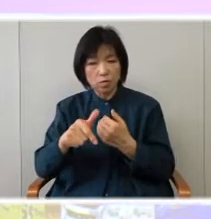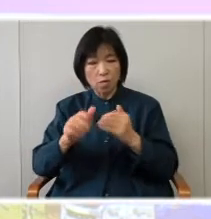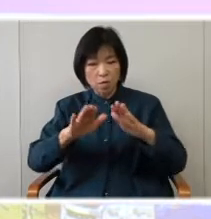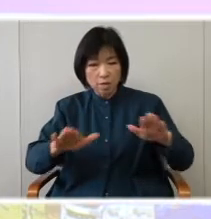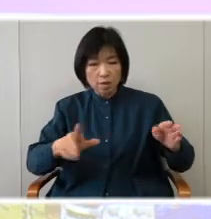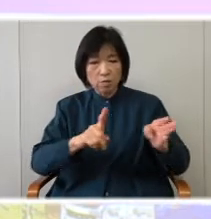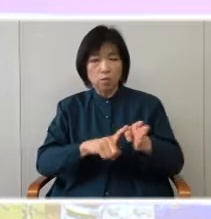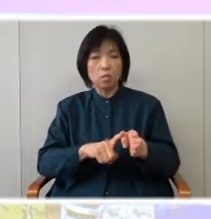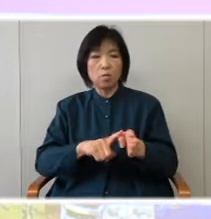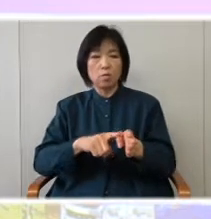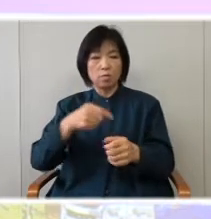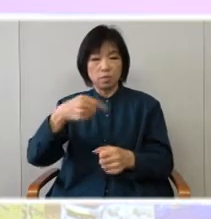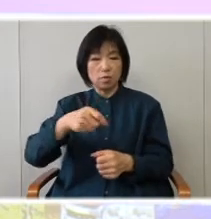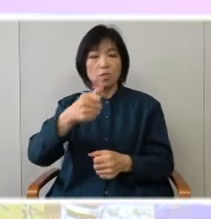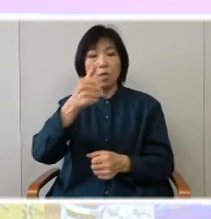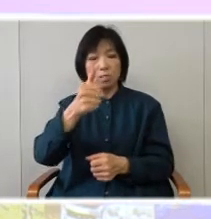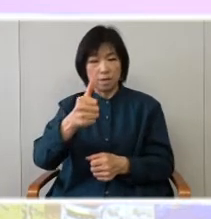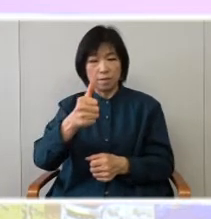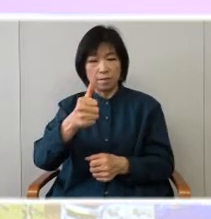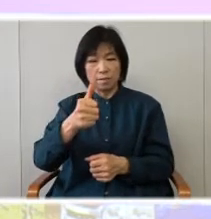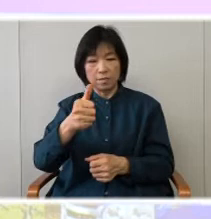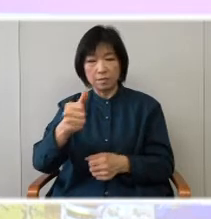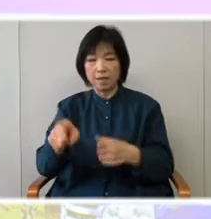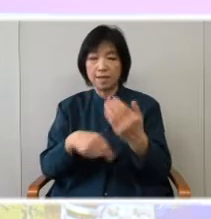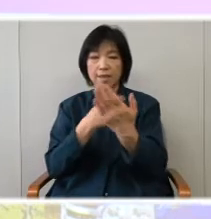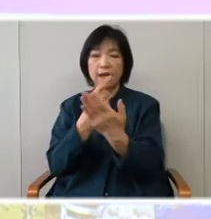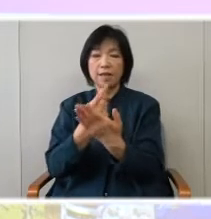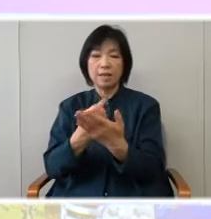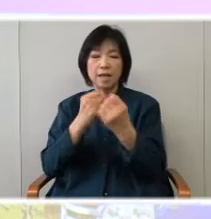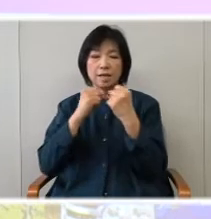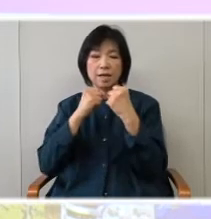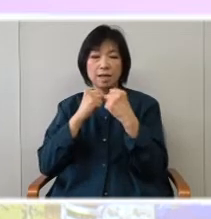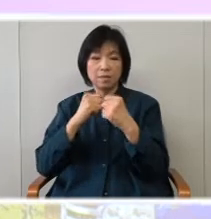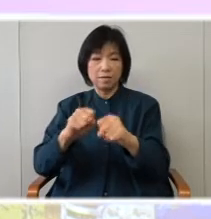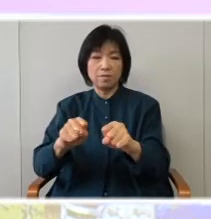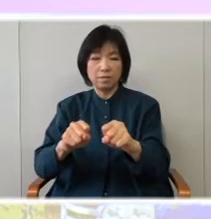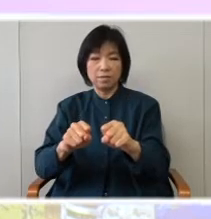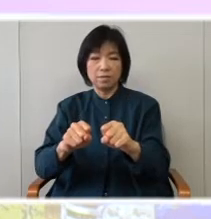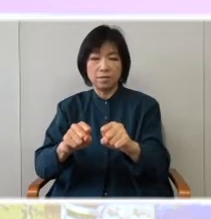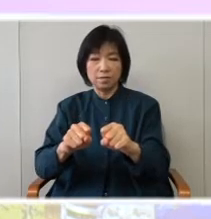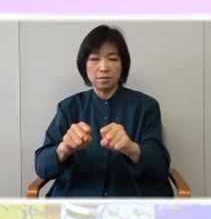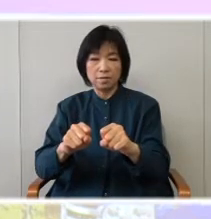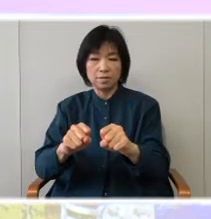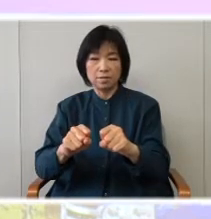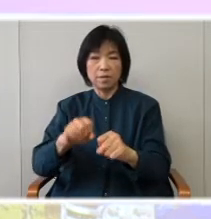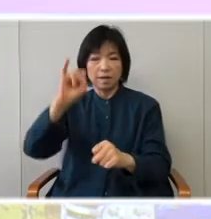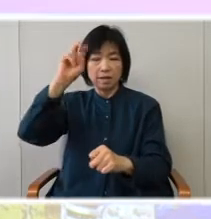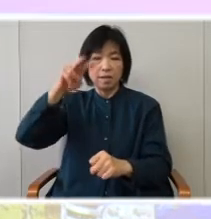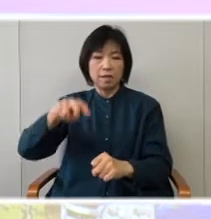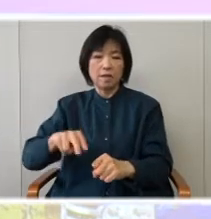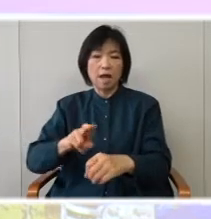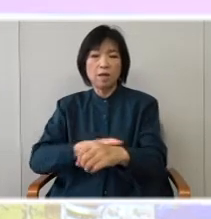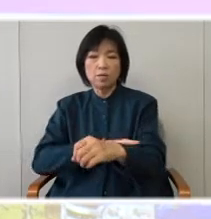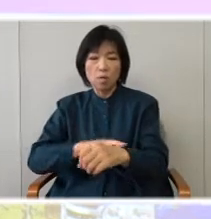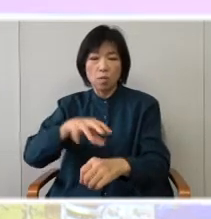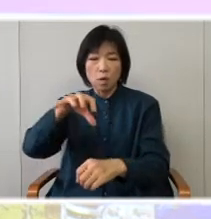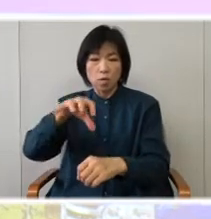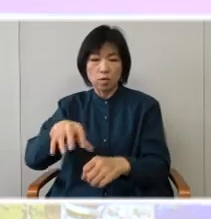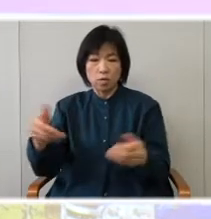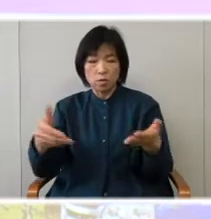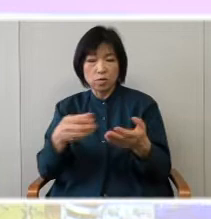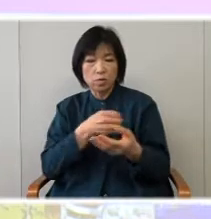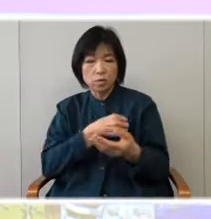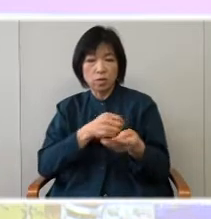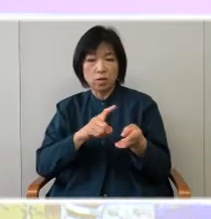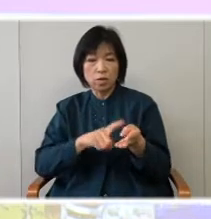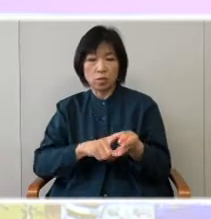員、それから参加するものとしては伊那消防署の職員とか、